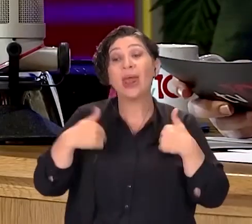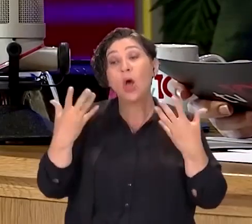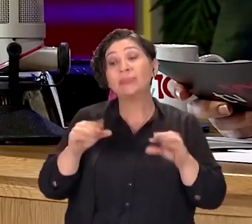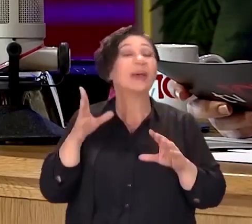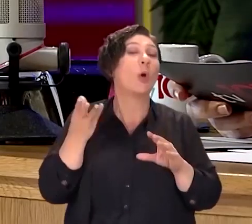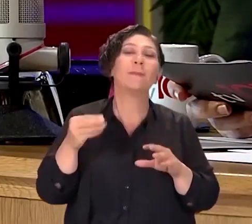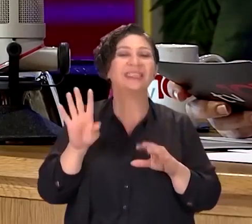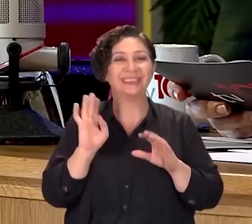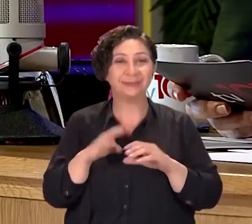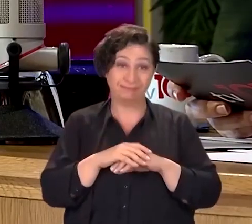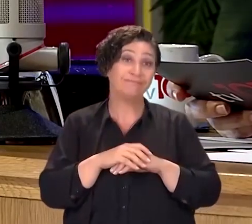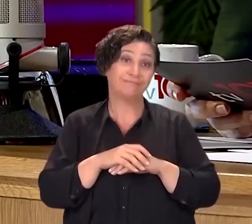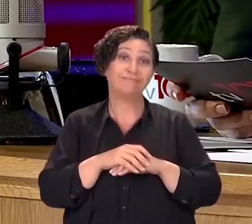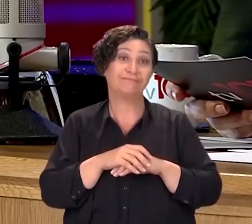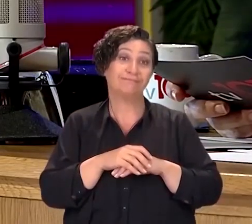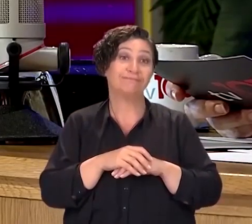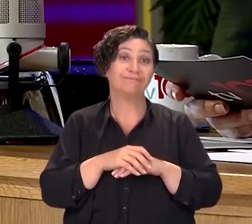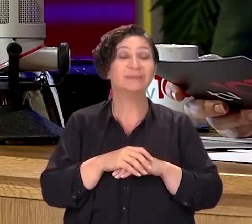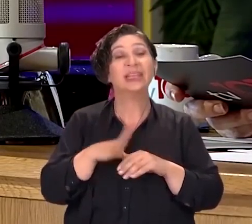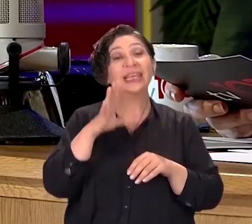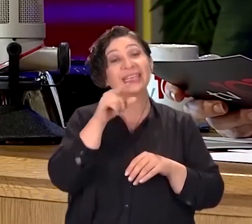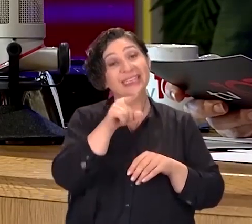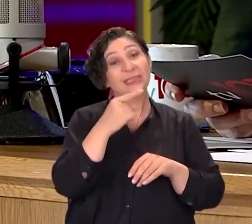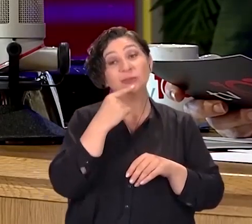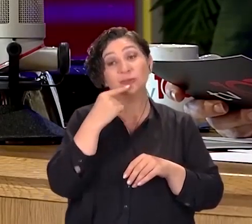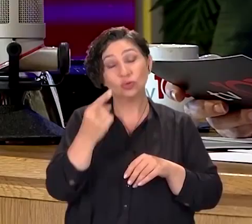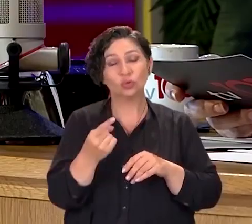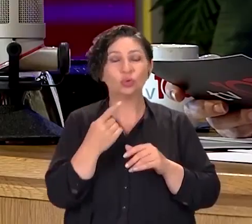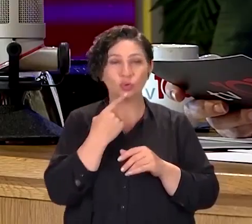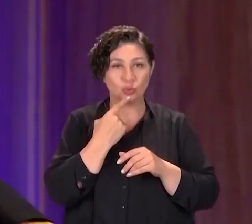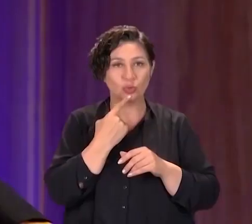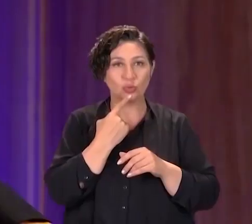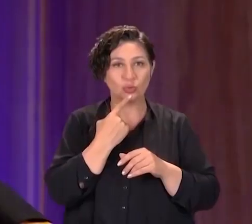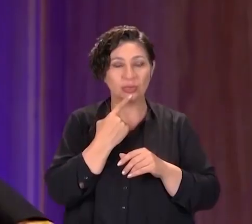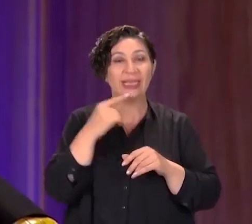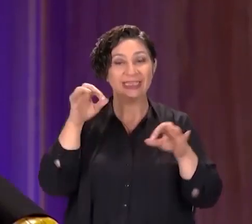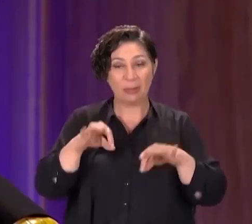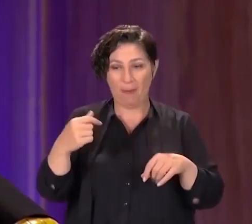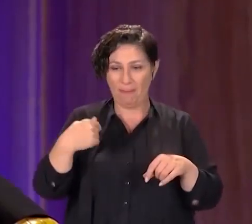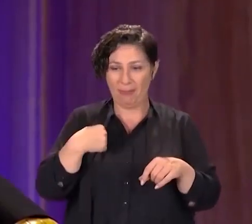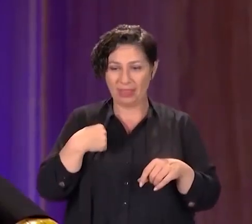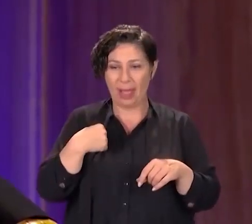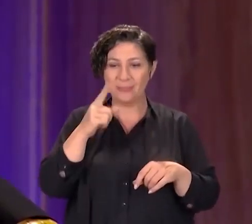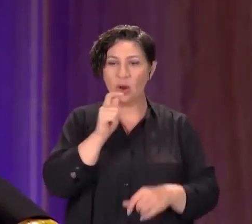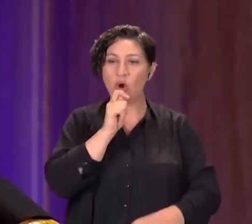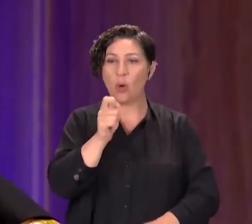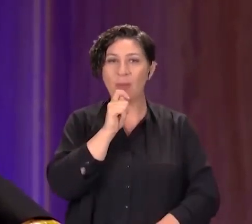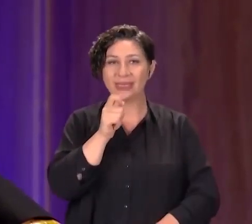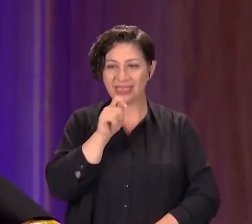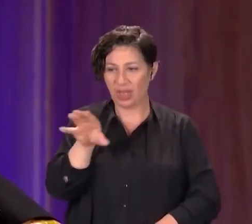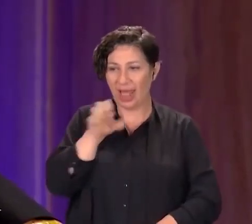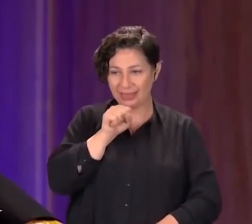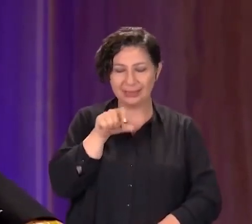olmazdı. Olmazdı. Evet, şimdi diyorsunuz ki şekerim benim. Şimdi bana bir röportajdan